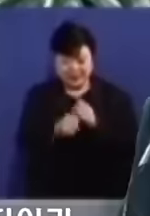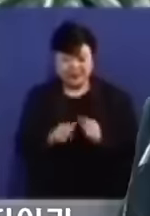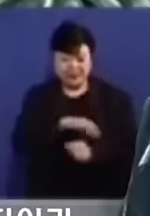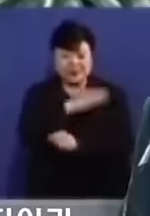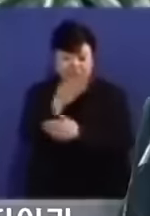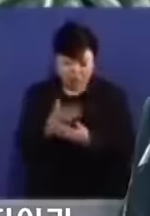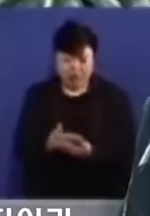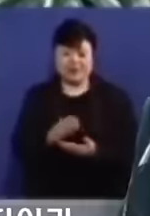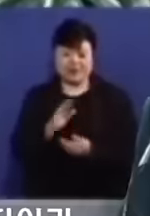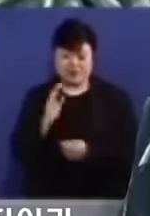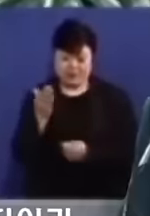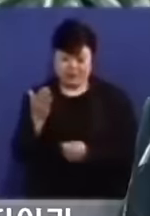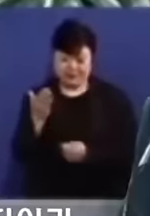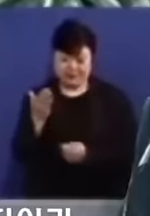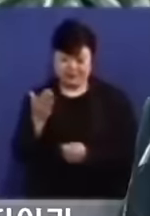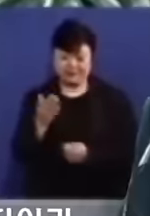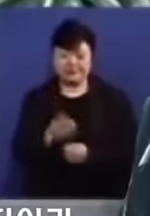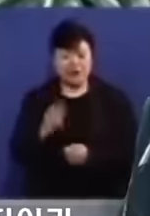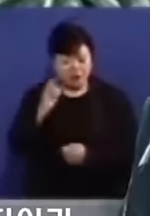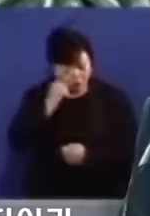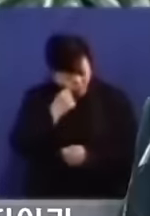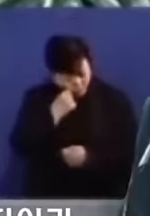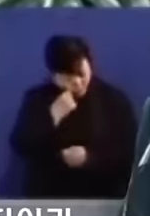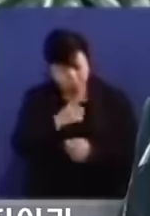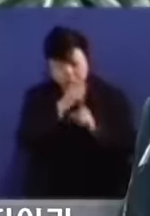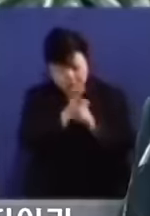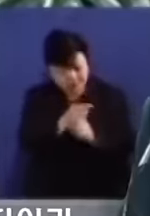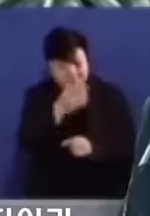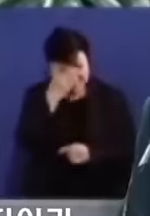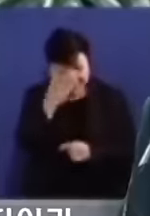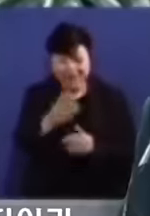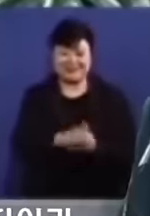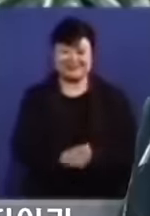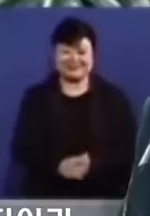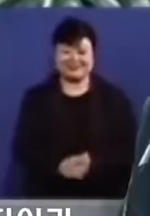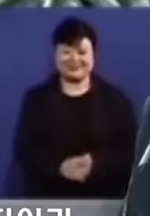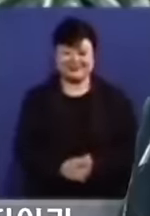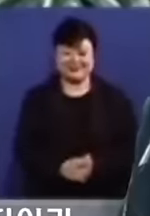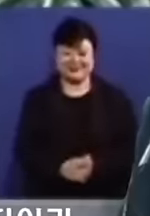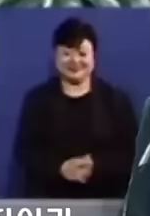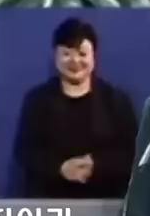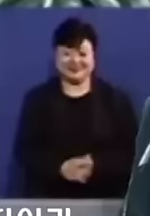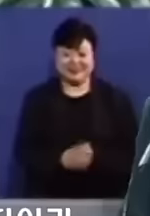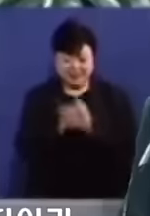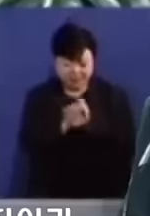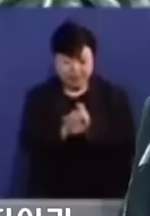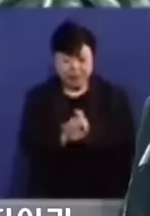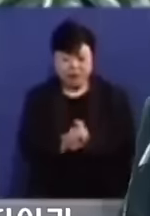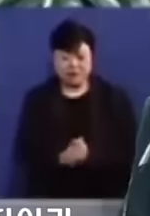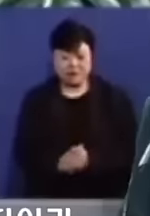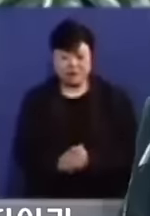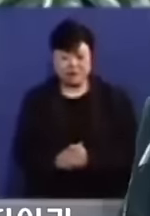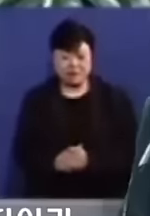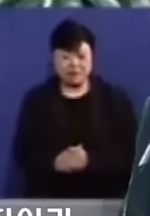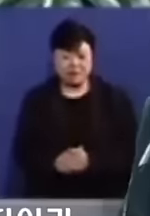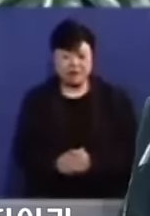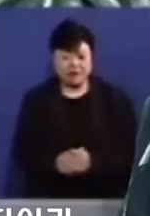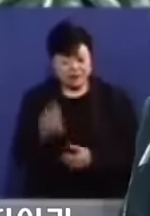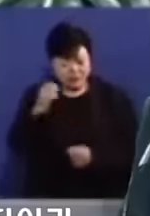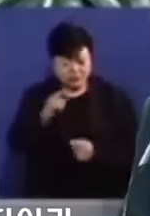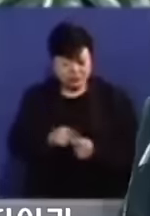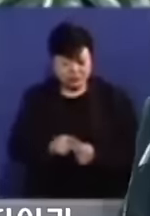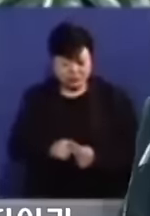능력이 있으면 그 어려움을 이기고 나갈 수가 있게 되는 것입니다. 우리가 기도하고 깨어 영적으로 살게 하는